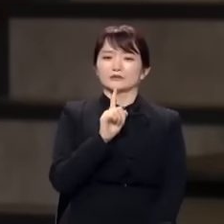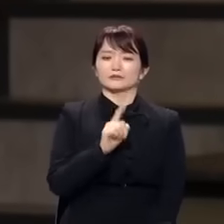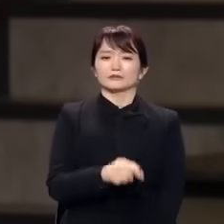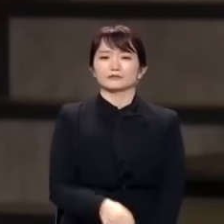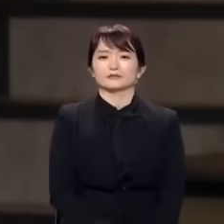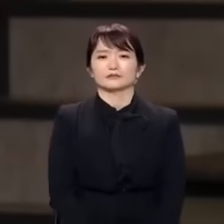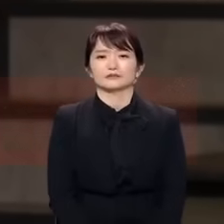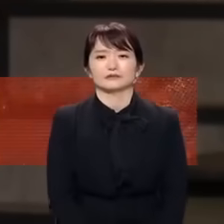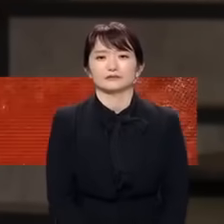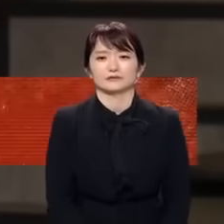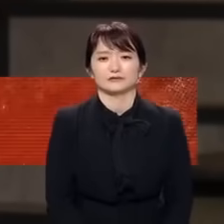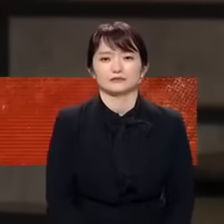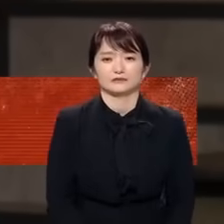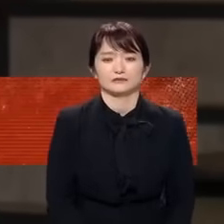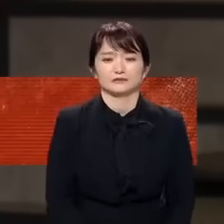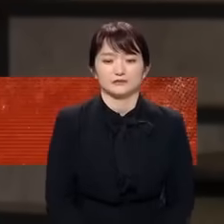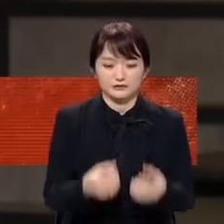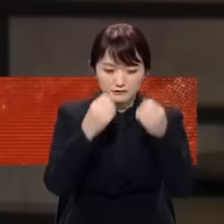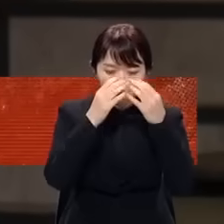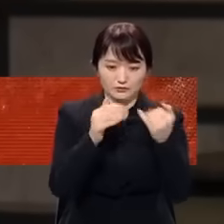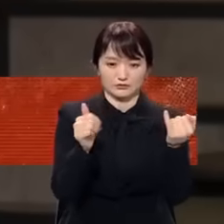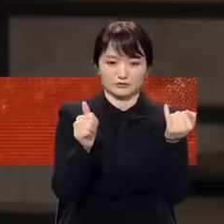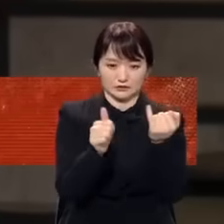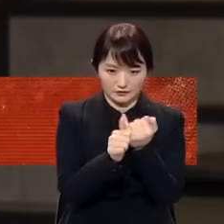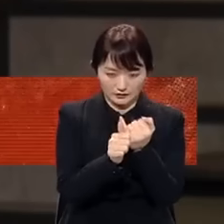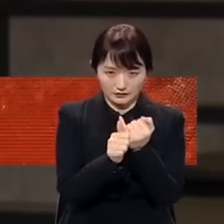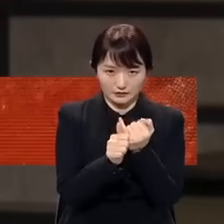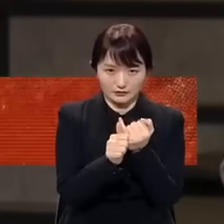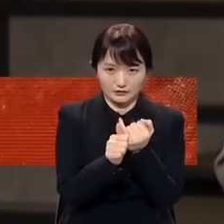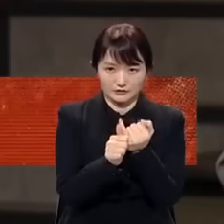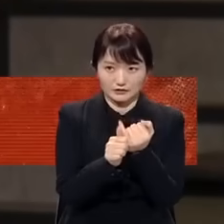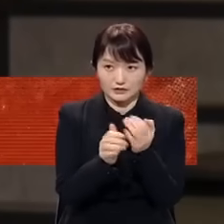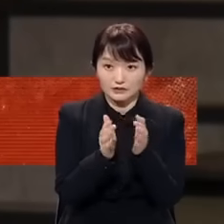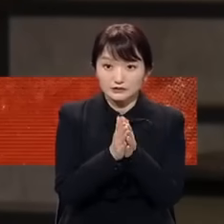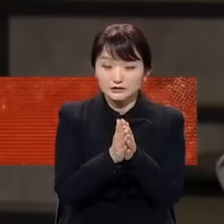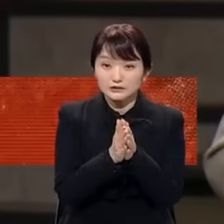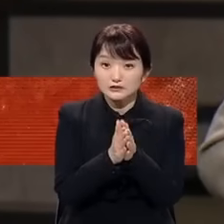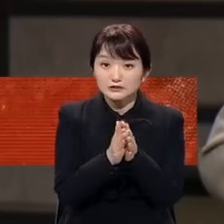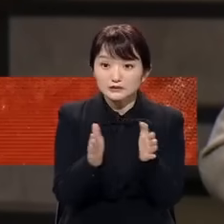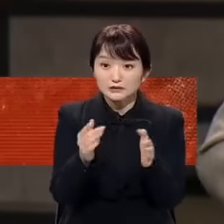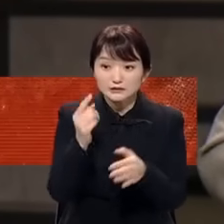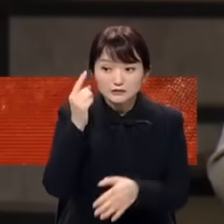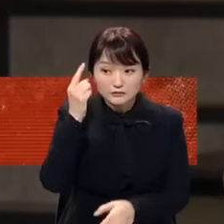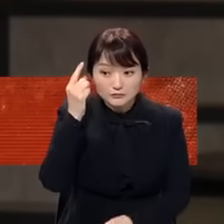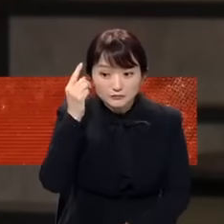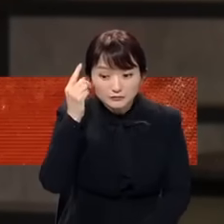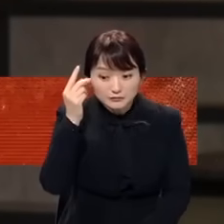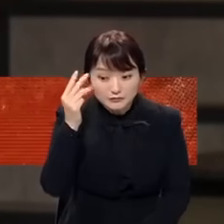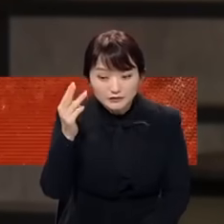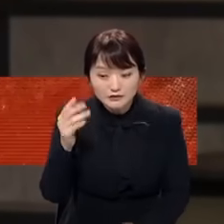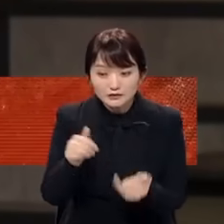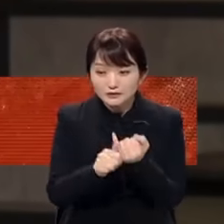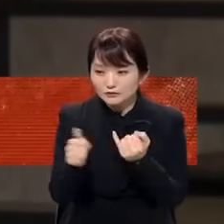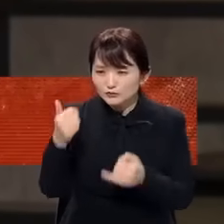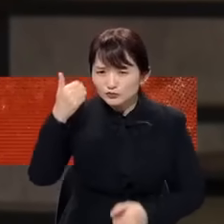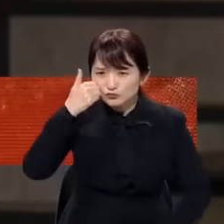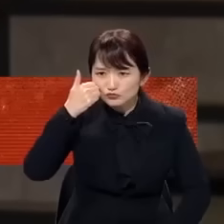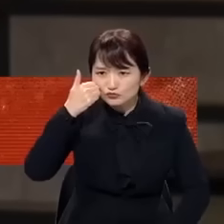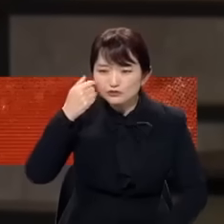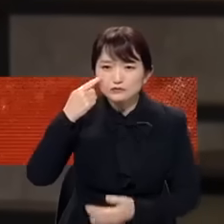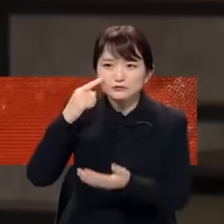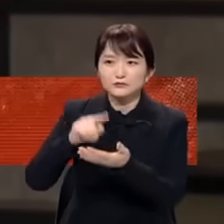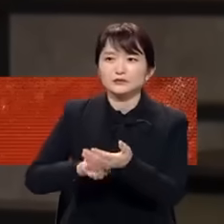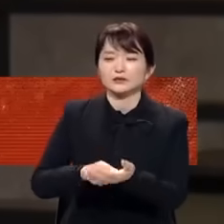살림을 그러니까 시작한지 며칠도 되지 않아서이 남편의 실체가 그대로 이제 그 드러난 것인데요 어 법조인 아들이라